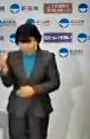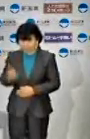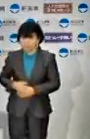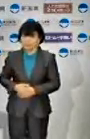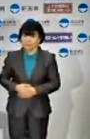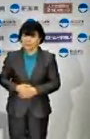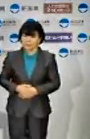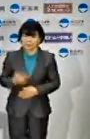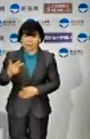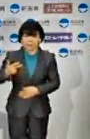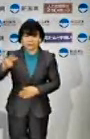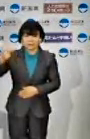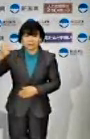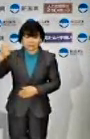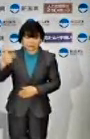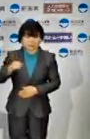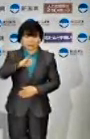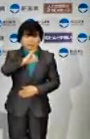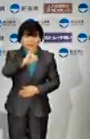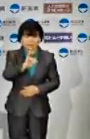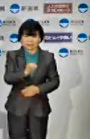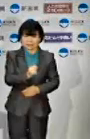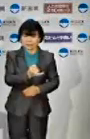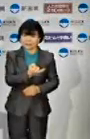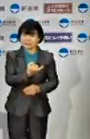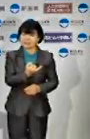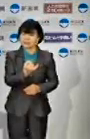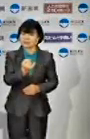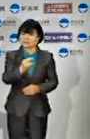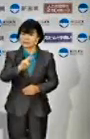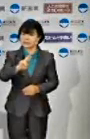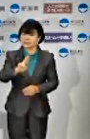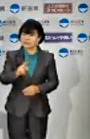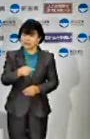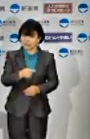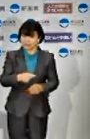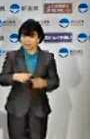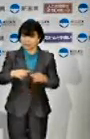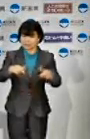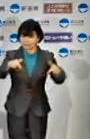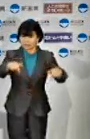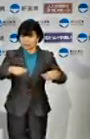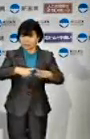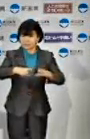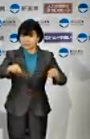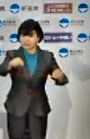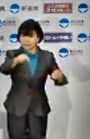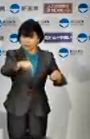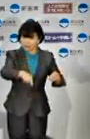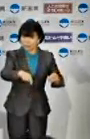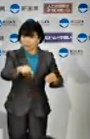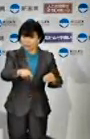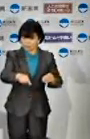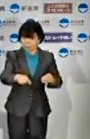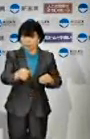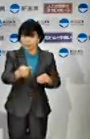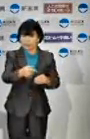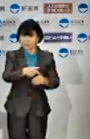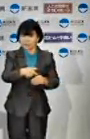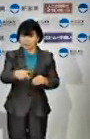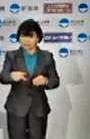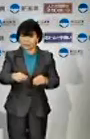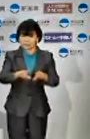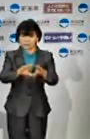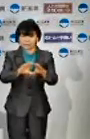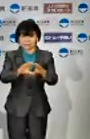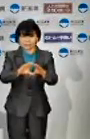先週ですね、JR 西日本が大糸線、糸魚川南小谷間の一部廃止を検討に、今後のあり方を検